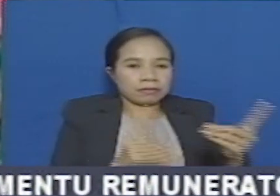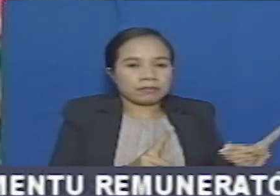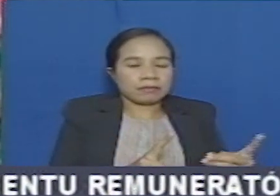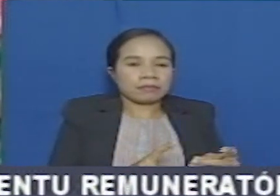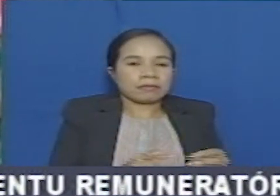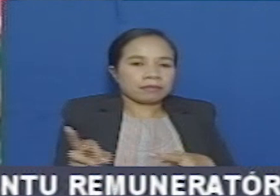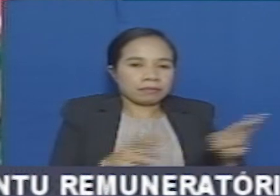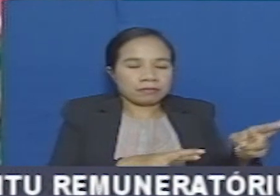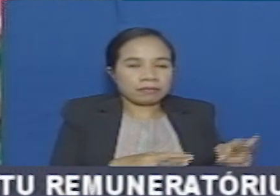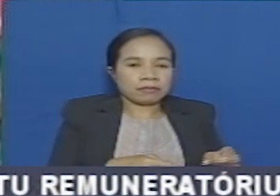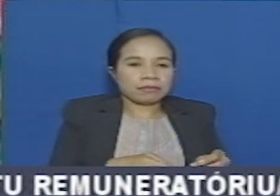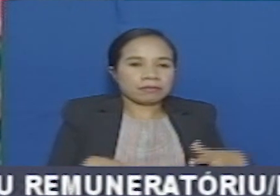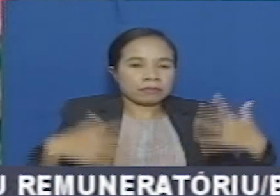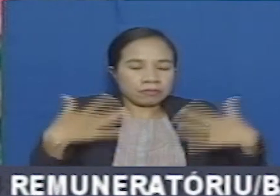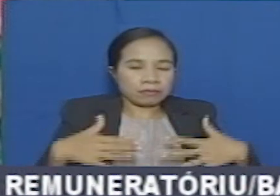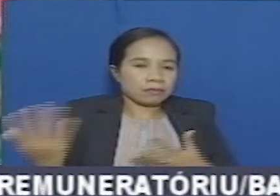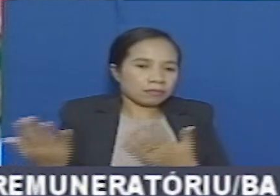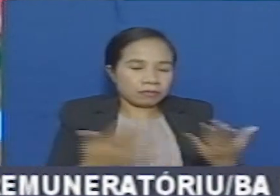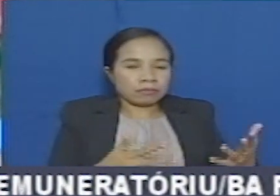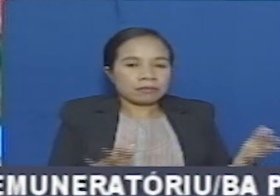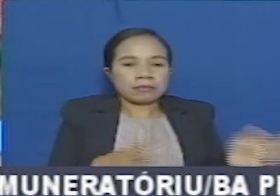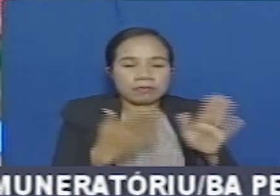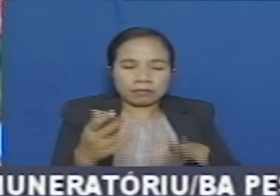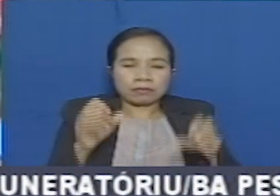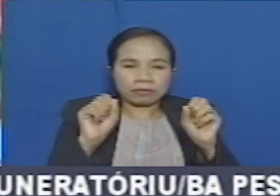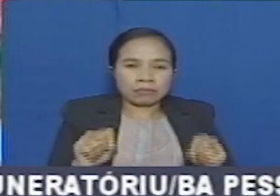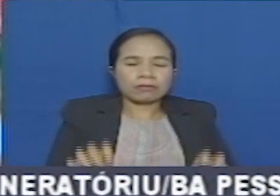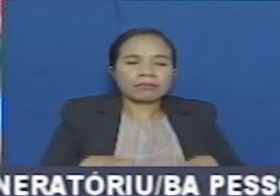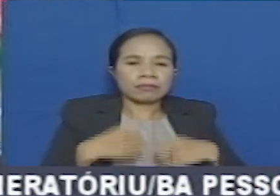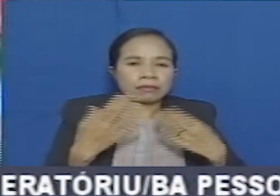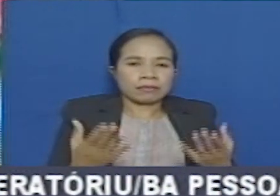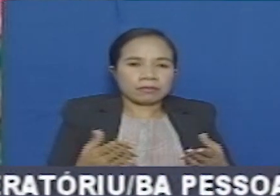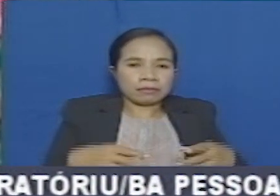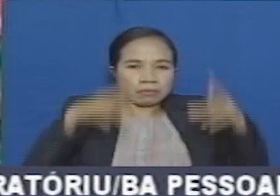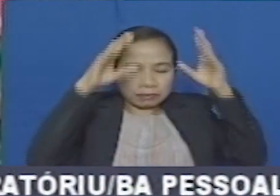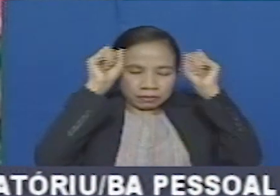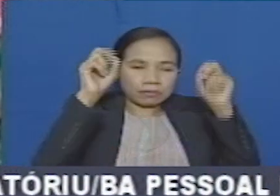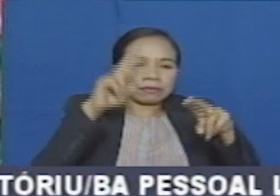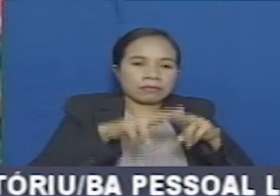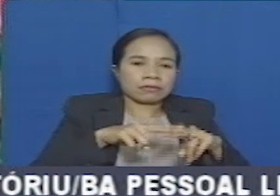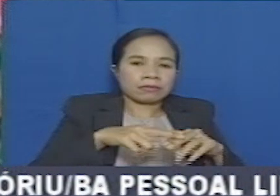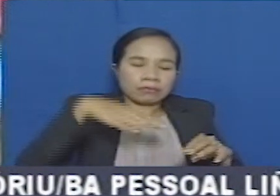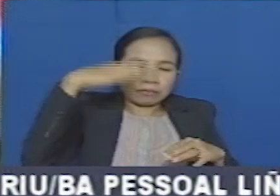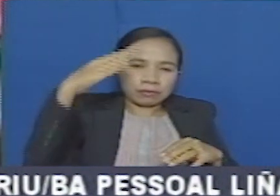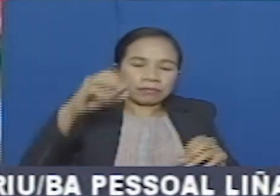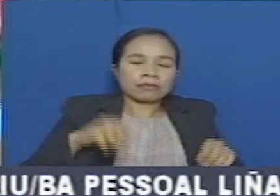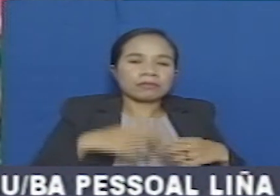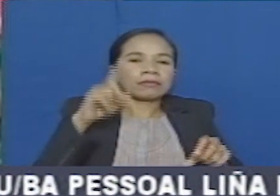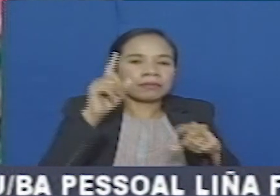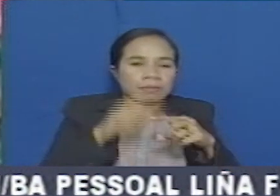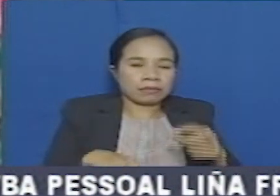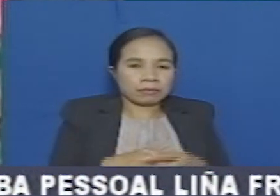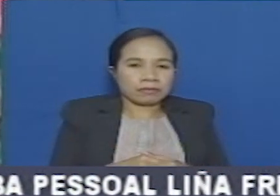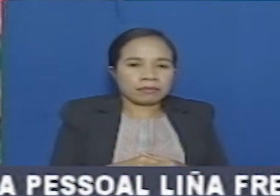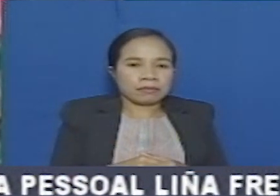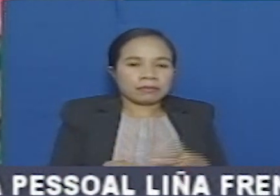itu nampak ke lori mati mahu sah beli, kalau nusam presiden itu turun ni bang, itu pun jauh tan sihuran sih nusam malah beli, itu pun asori umrah yang